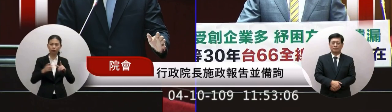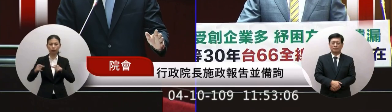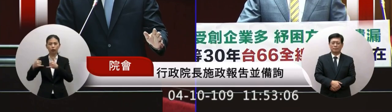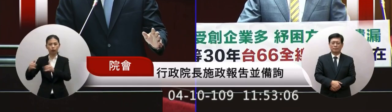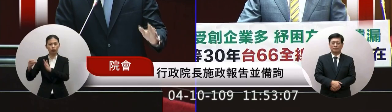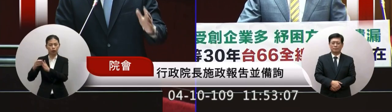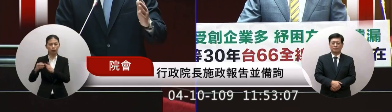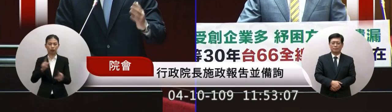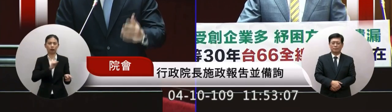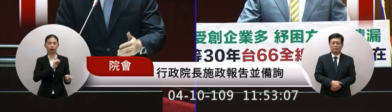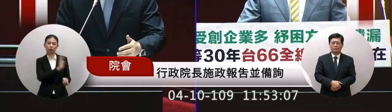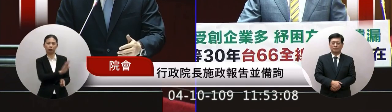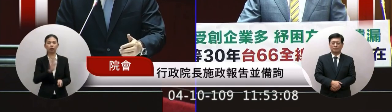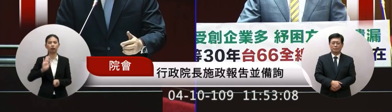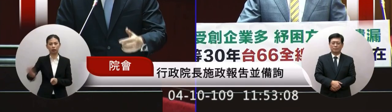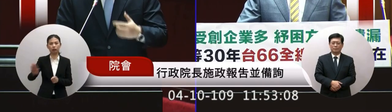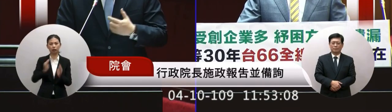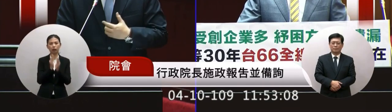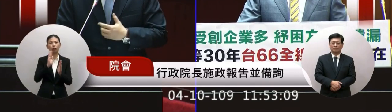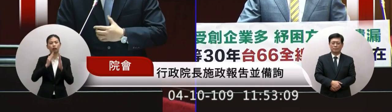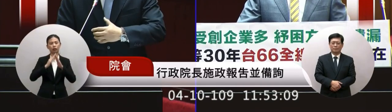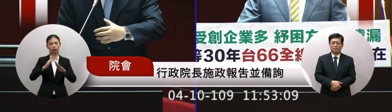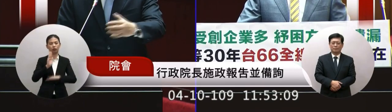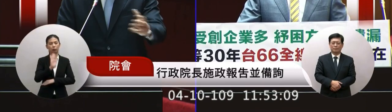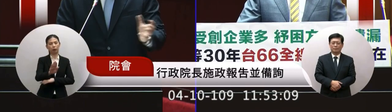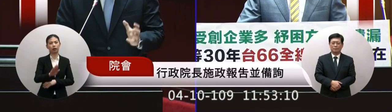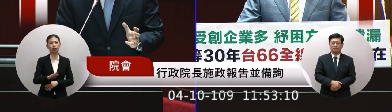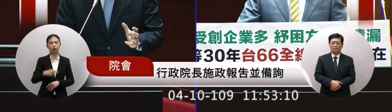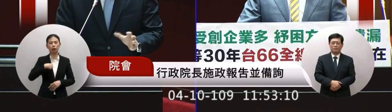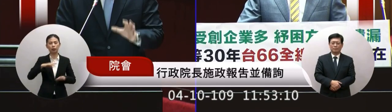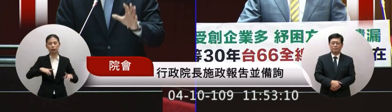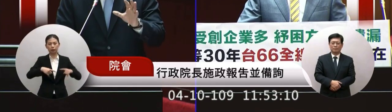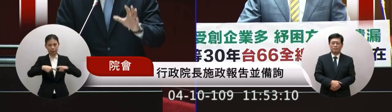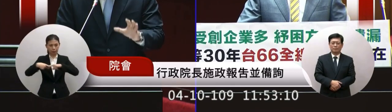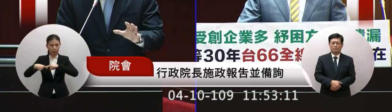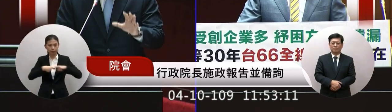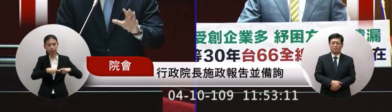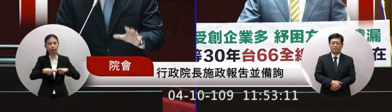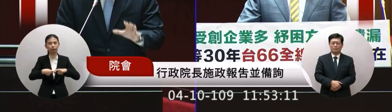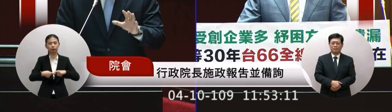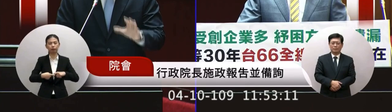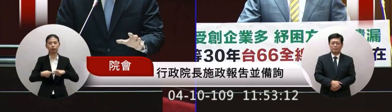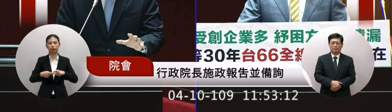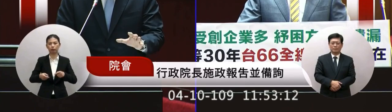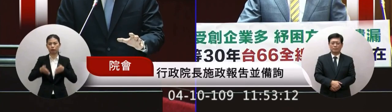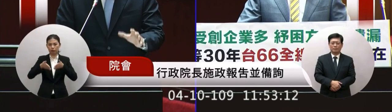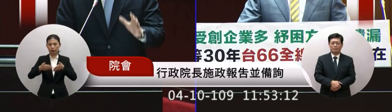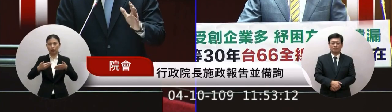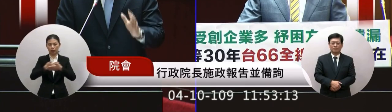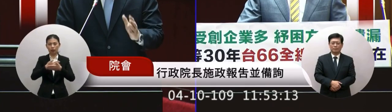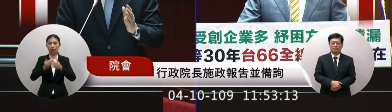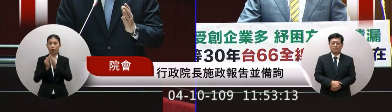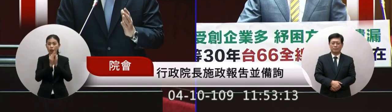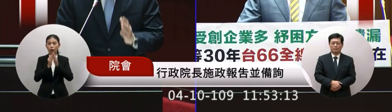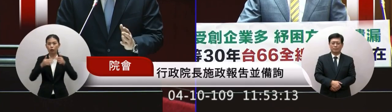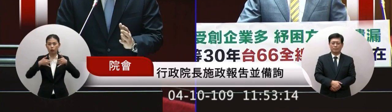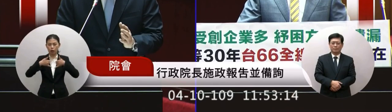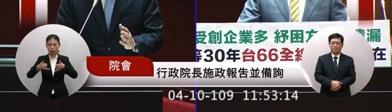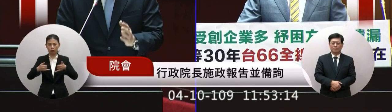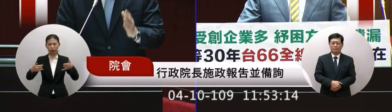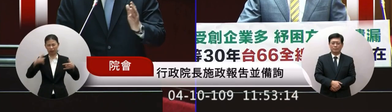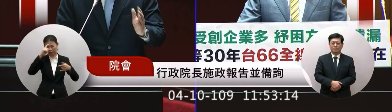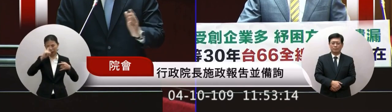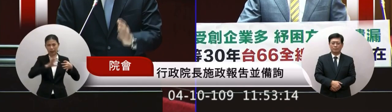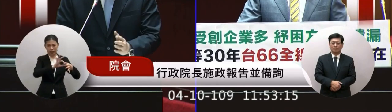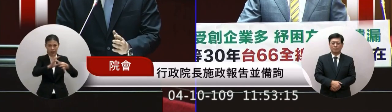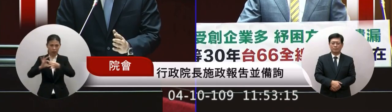公路总局的啊，地方做地方的，那我是现在是把它整合起来，所以针对桃园的路网的打通，特别是很难得哈，